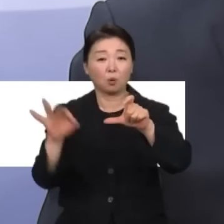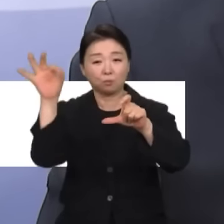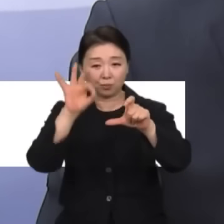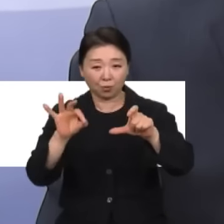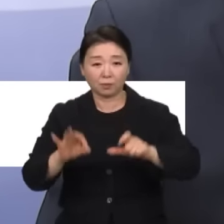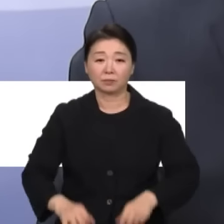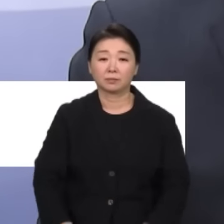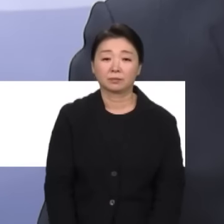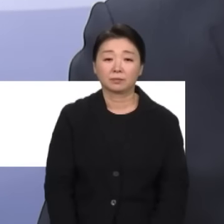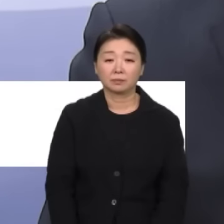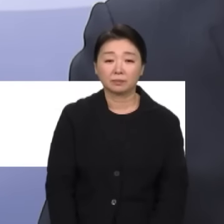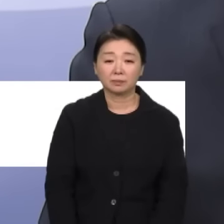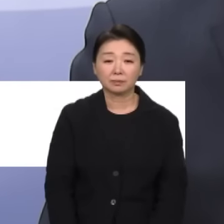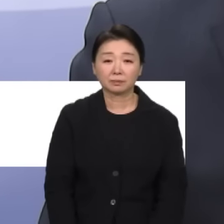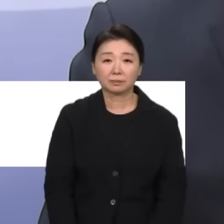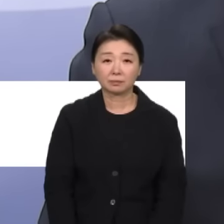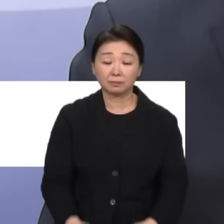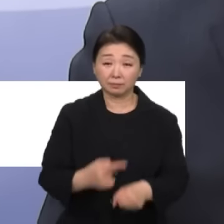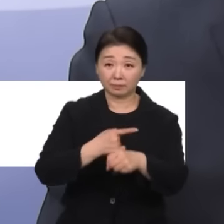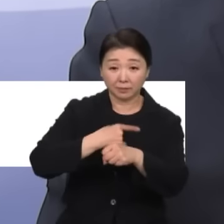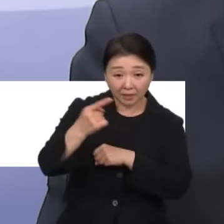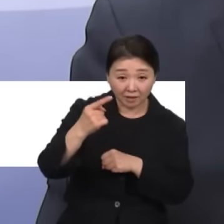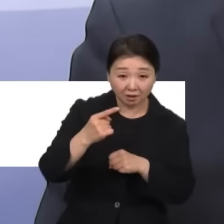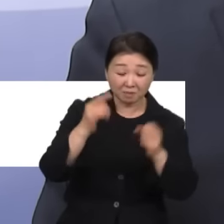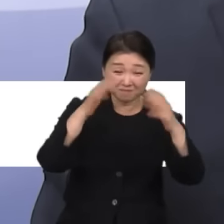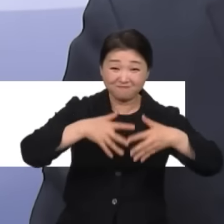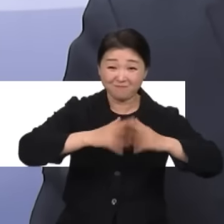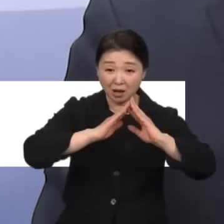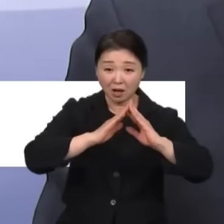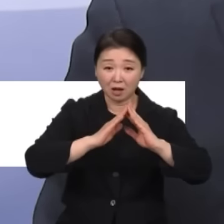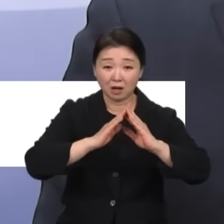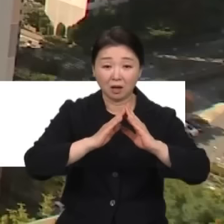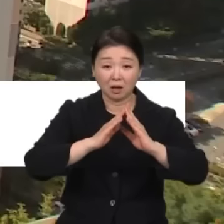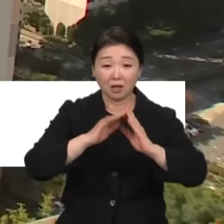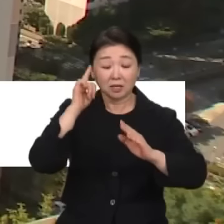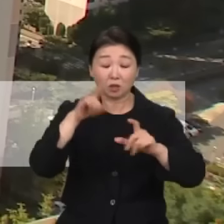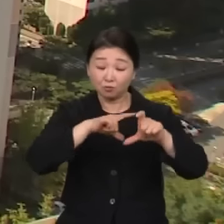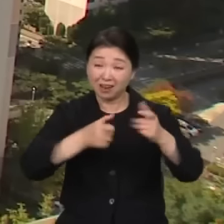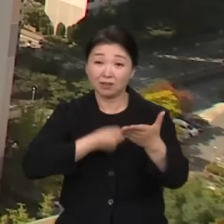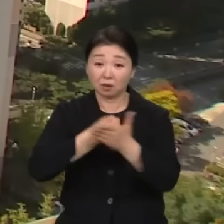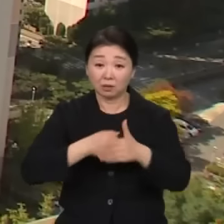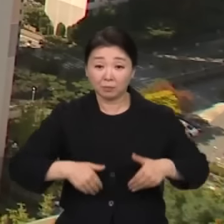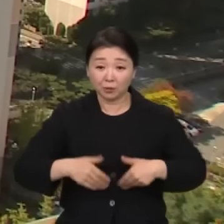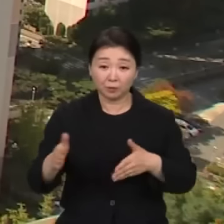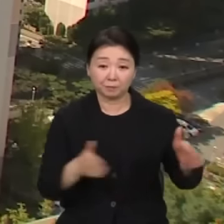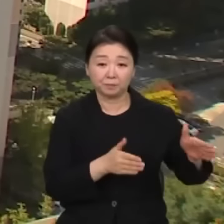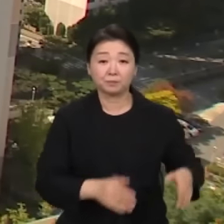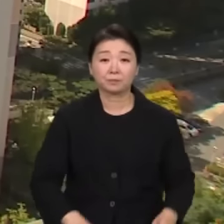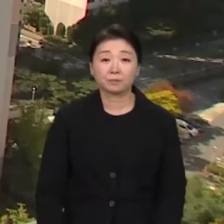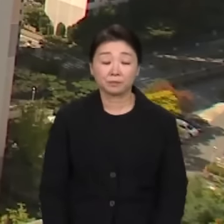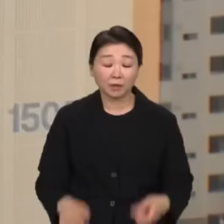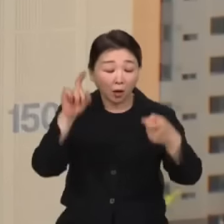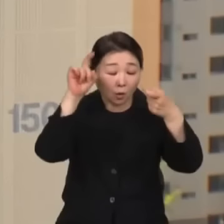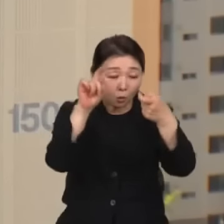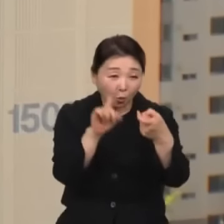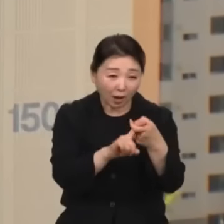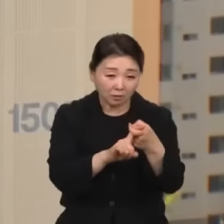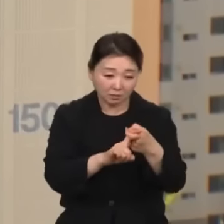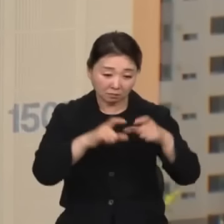것으로 예상됩니다. 내년 이후에도 매년 일정 물량을 선정. 관심을 모았던 선도지구 선정